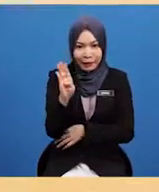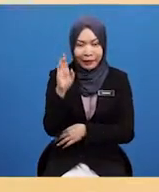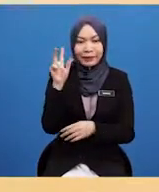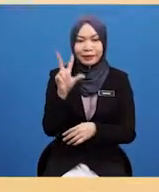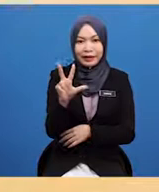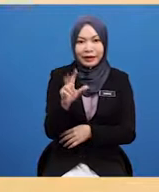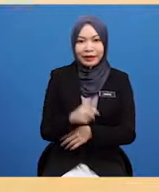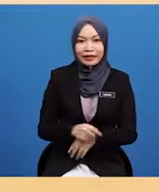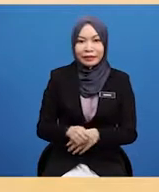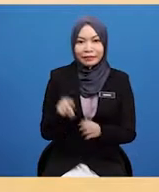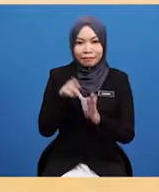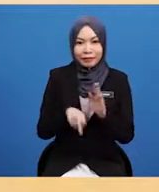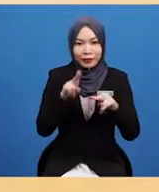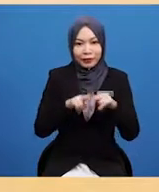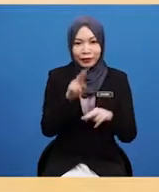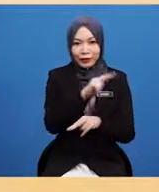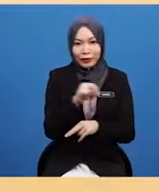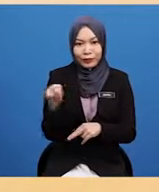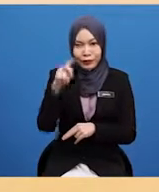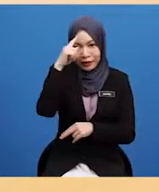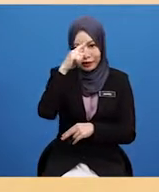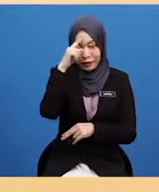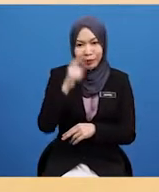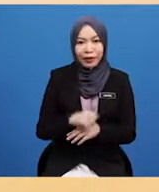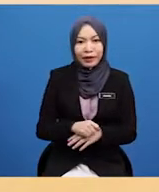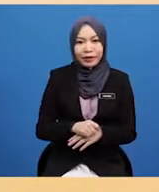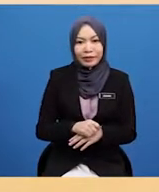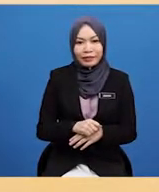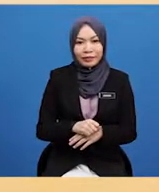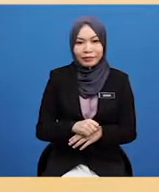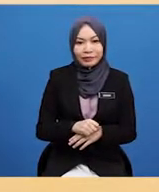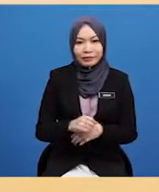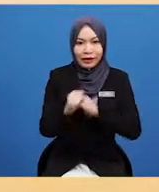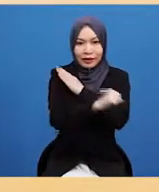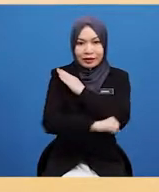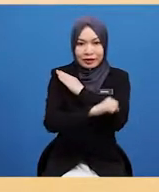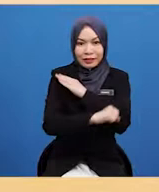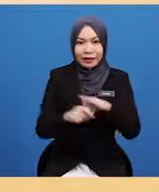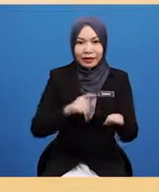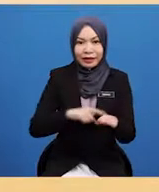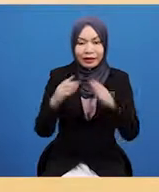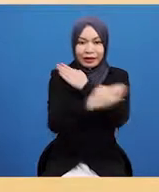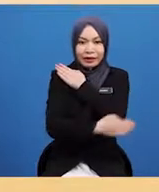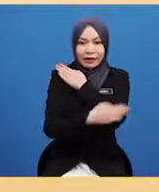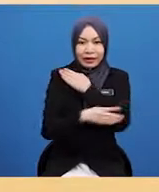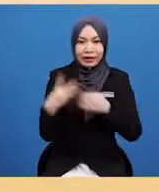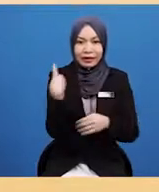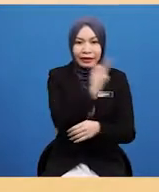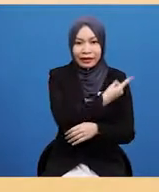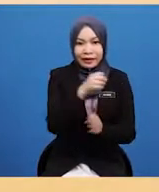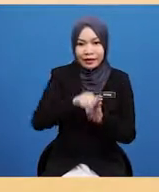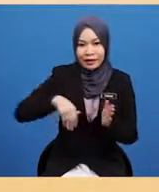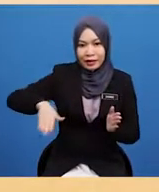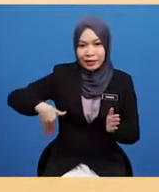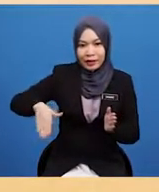kita, iaitu subtopik 3.1 nasionalisme di negara kita sebelum Perang Dunia